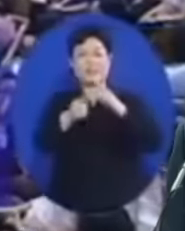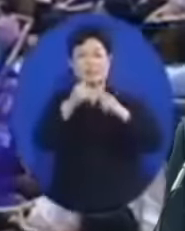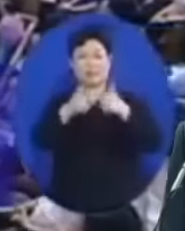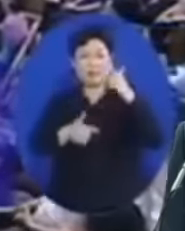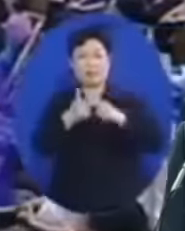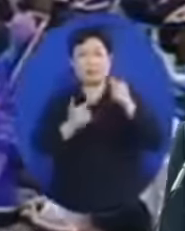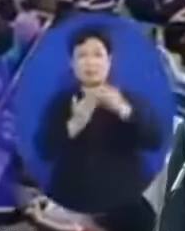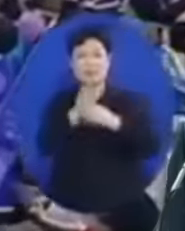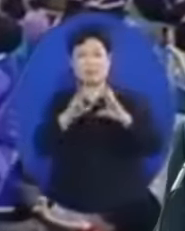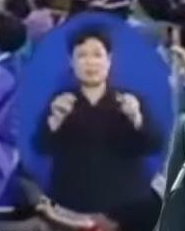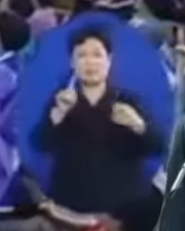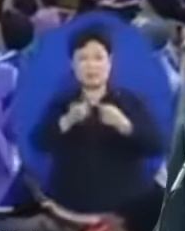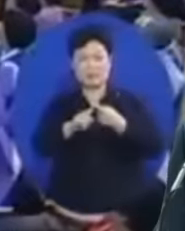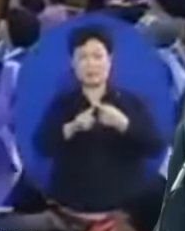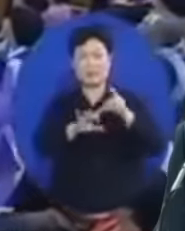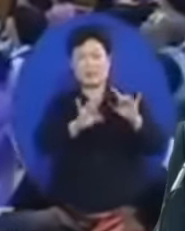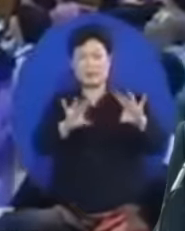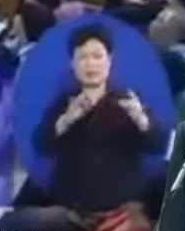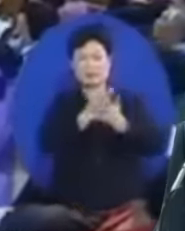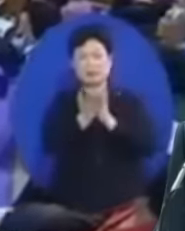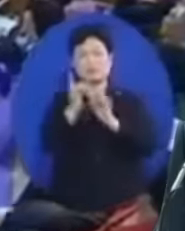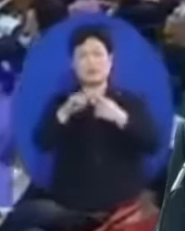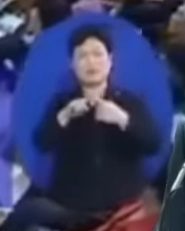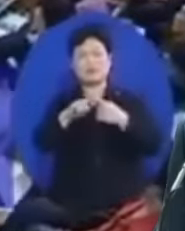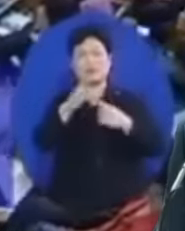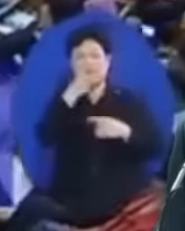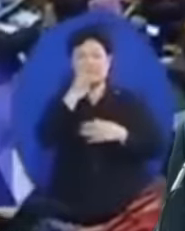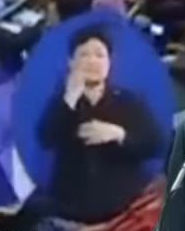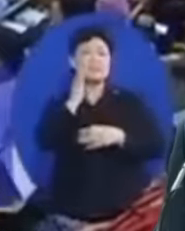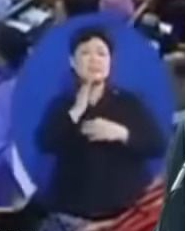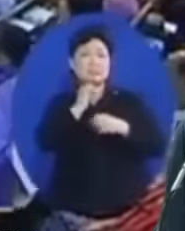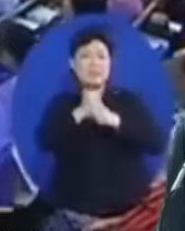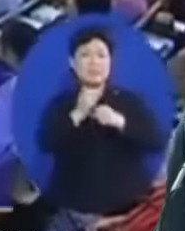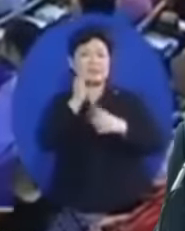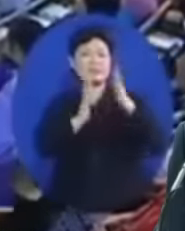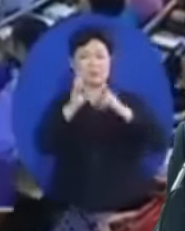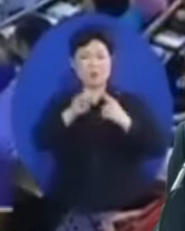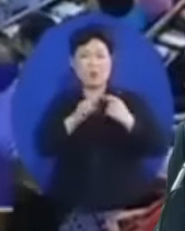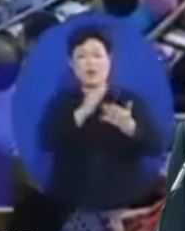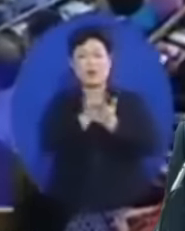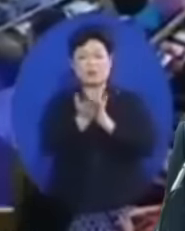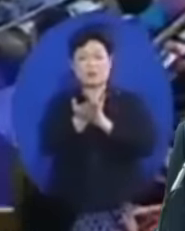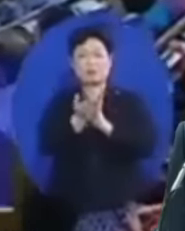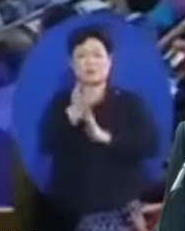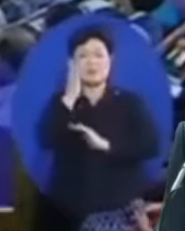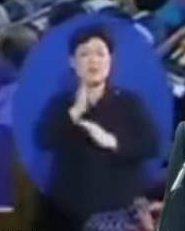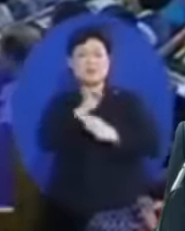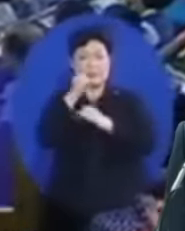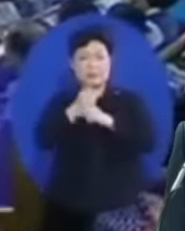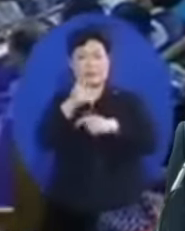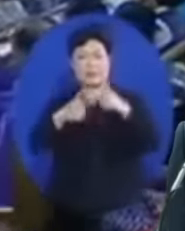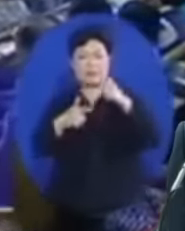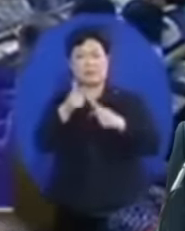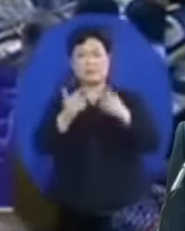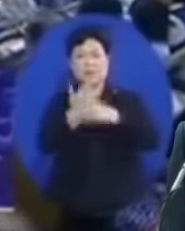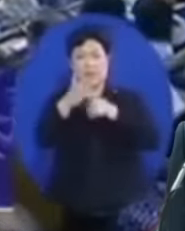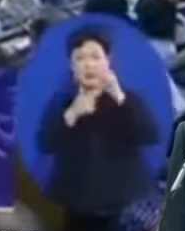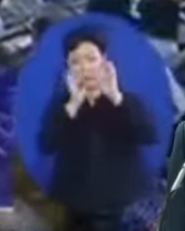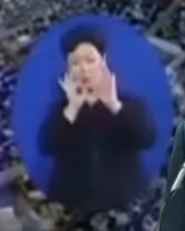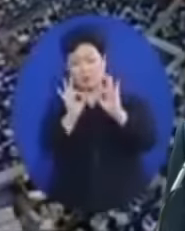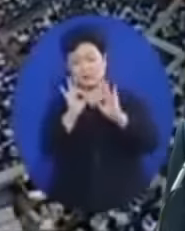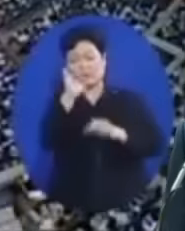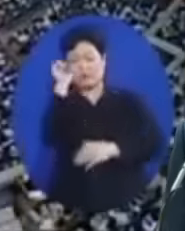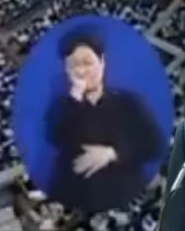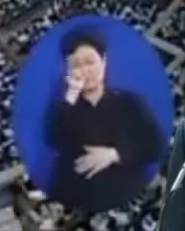그대로 되어 땅이 풀과 각기 종류대로 씨 맺는 채소와 각기 종류대로 씨 가진 열매 맺는 나무를 내니라 하나님 보시기에